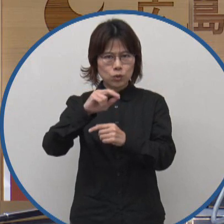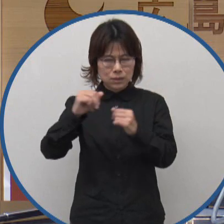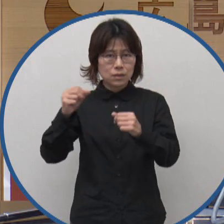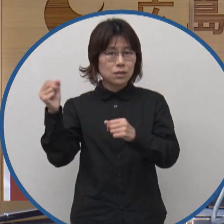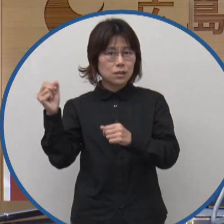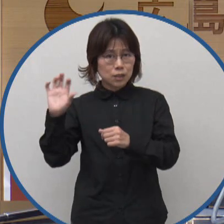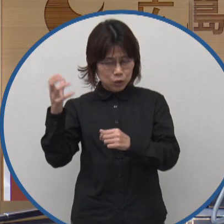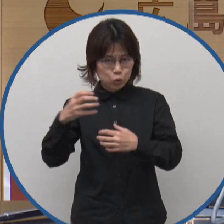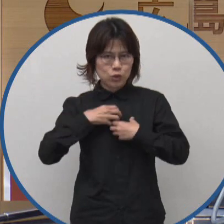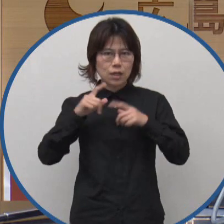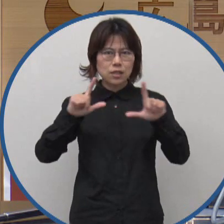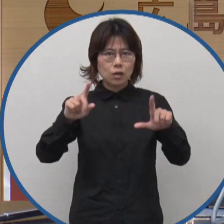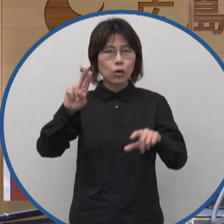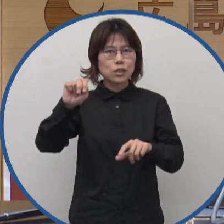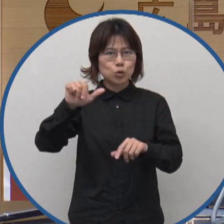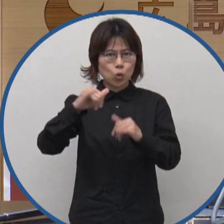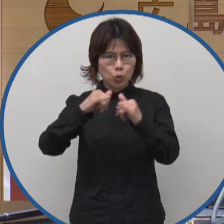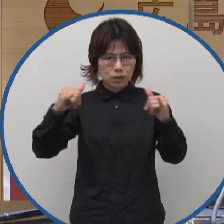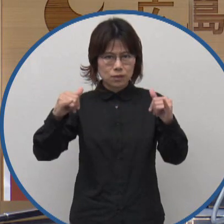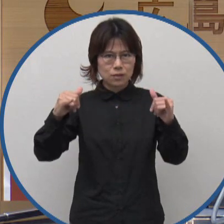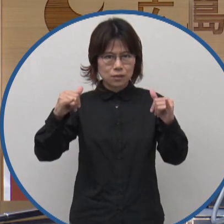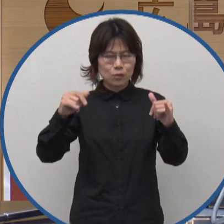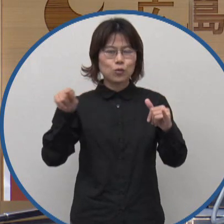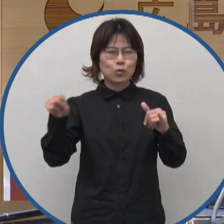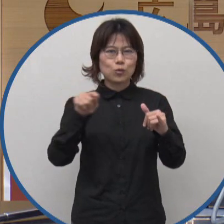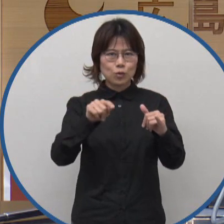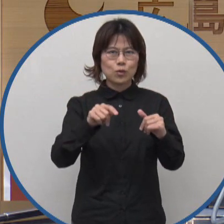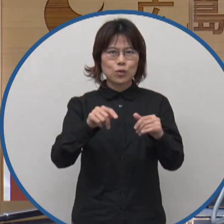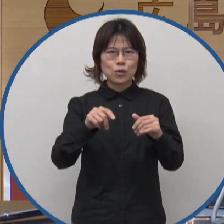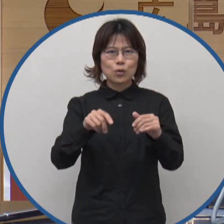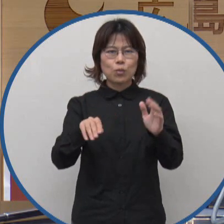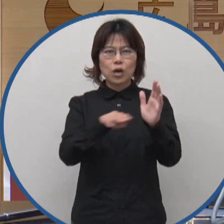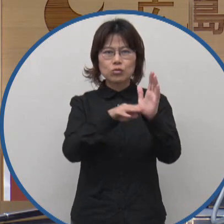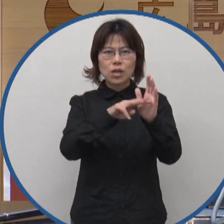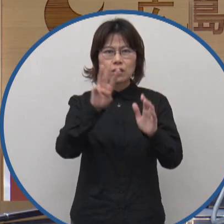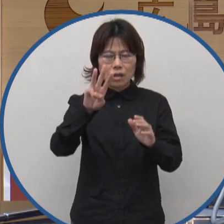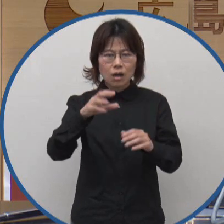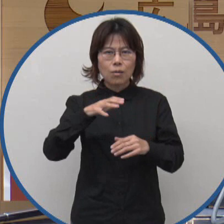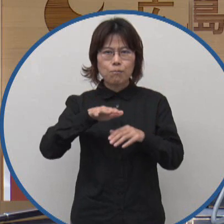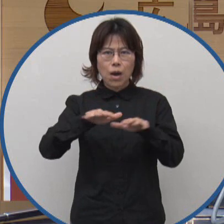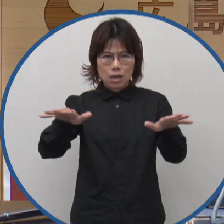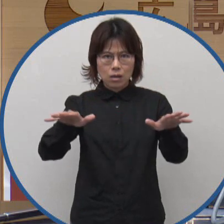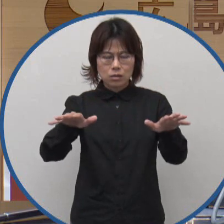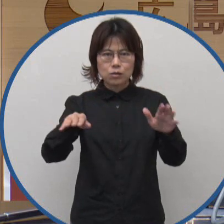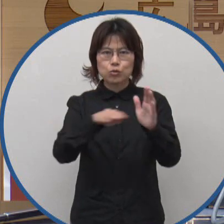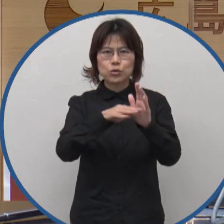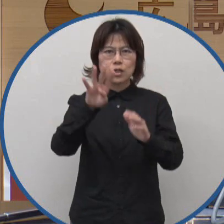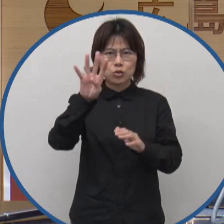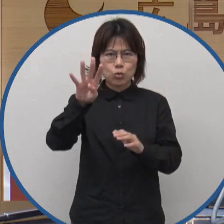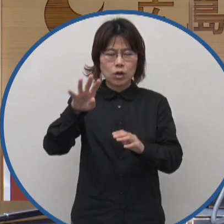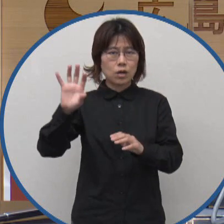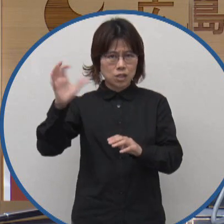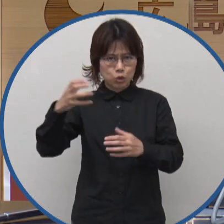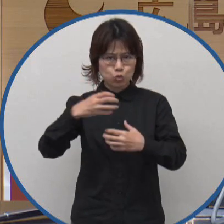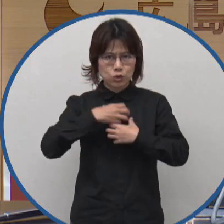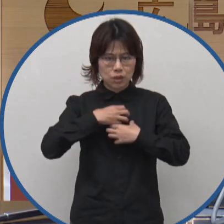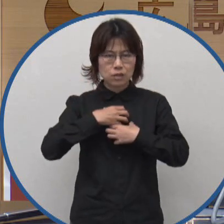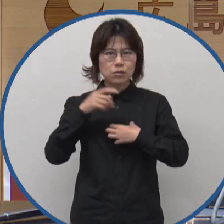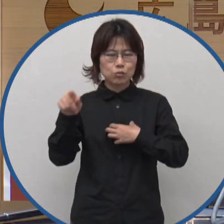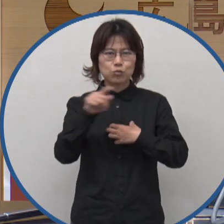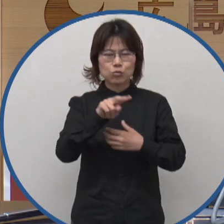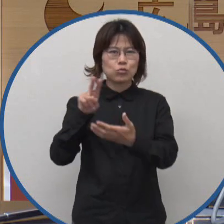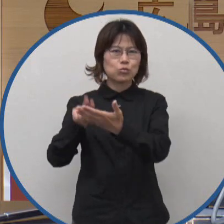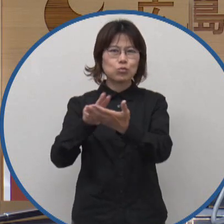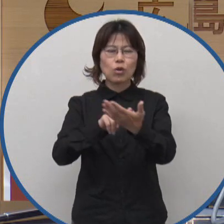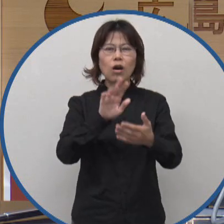あの新規感染者の数で言えばですね、ステージ3がまん延防止、ステージ4が緊急事態というふうになってますので